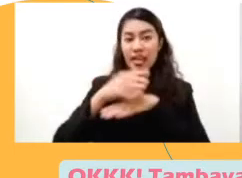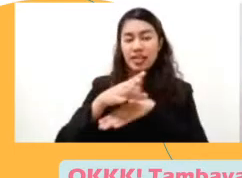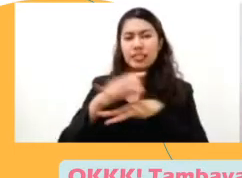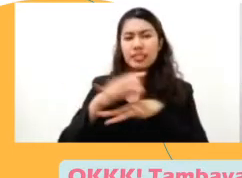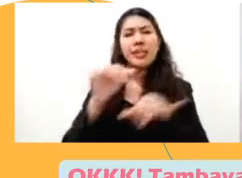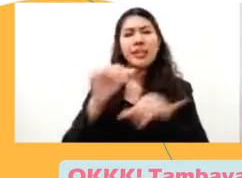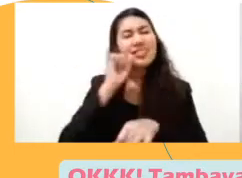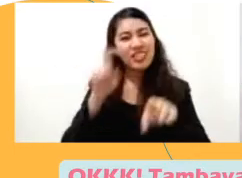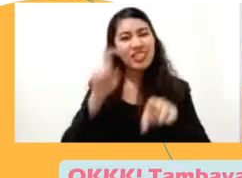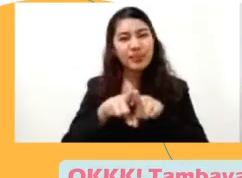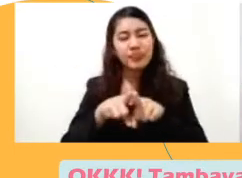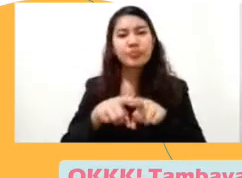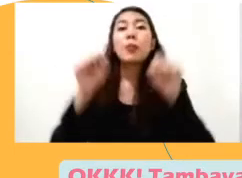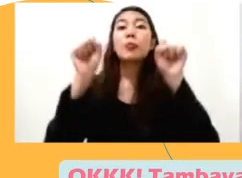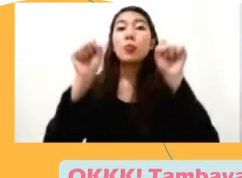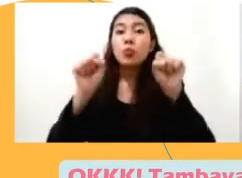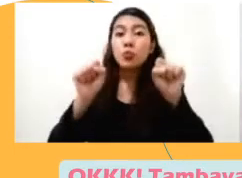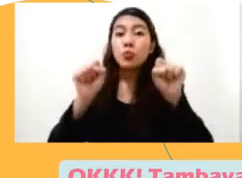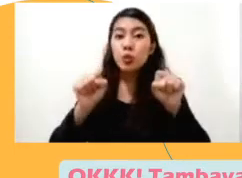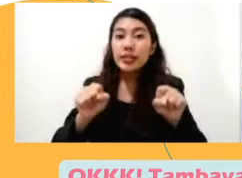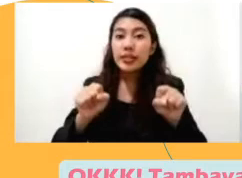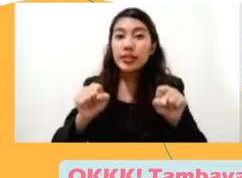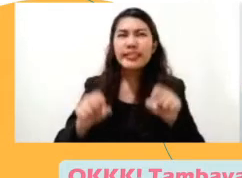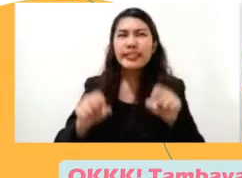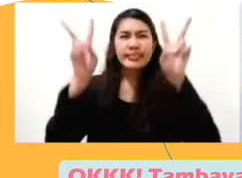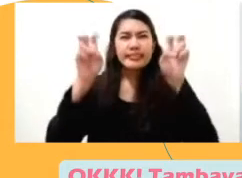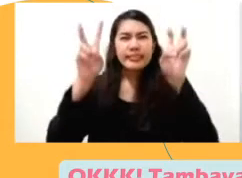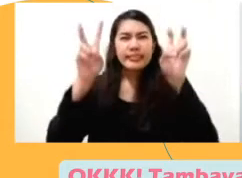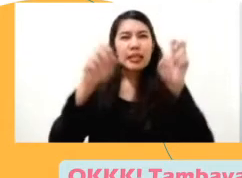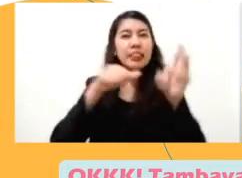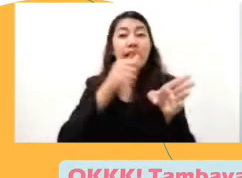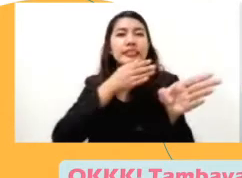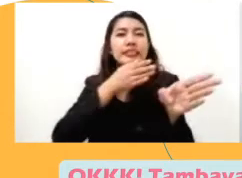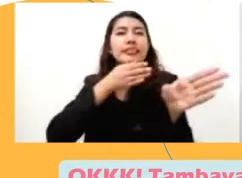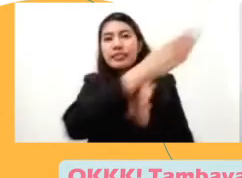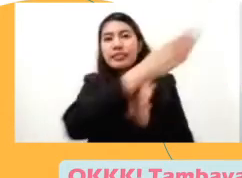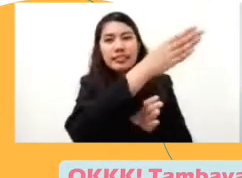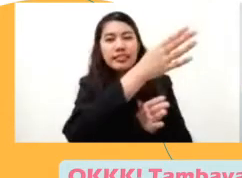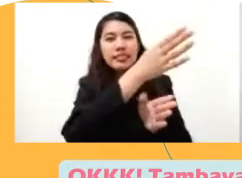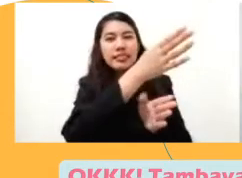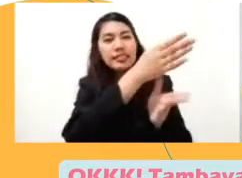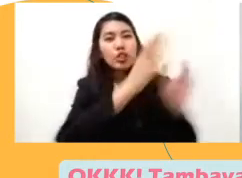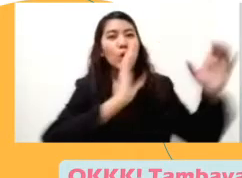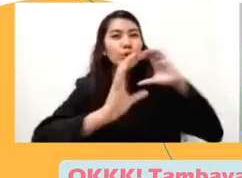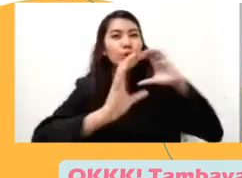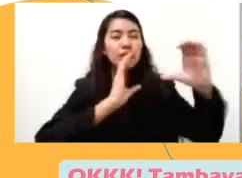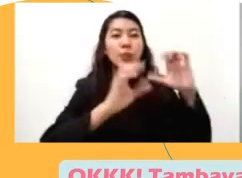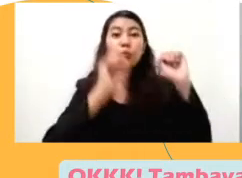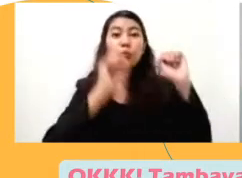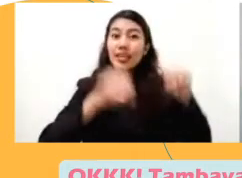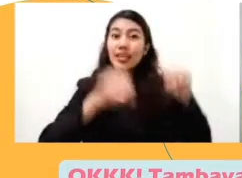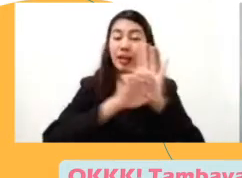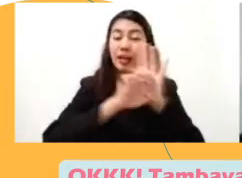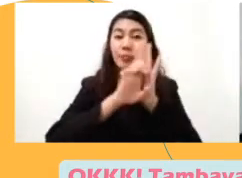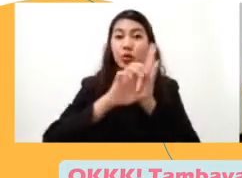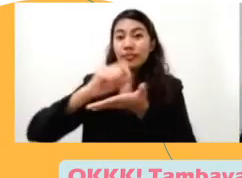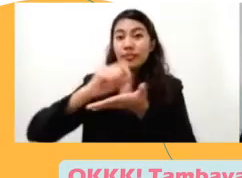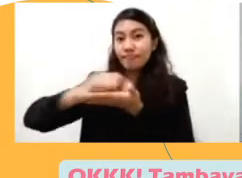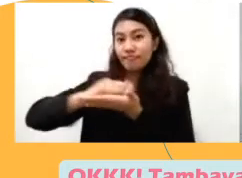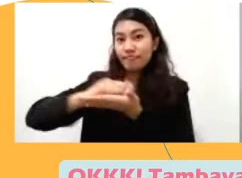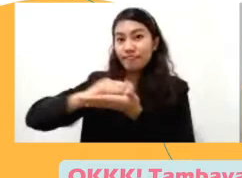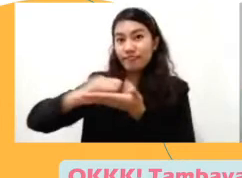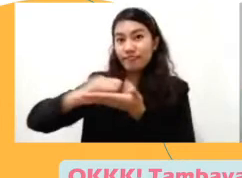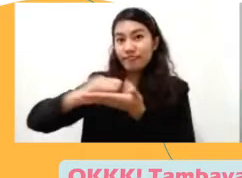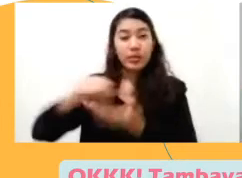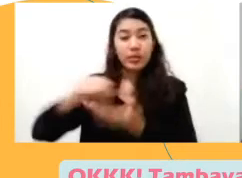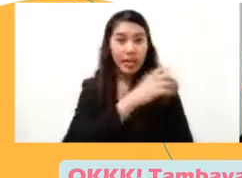silang idaanin sa indirect, no? Parang tinatawag natin na yung indirect communication, so pwede natin isulat, no? Ginagawa